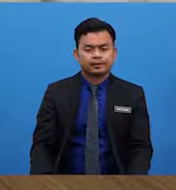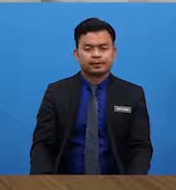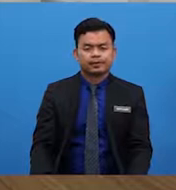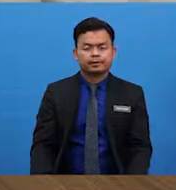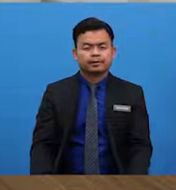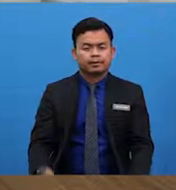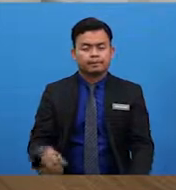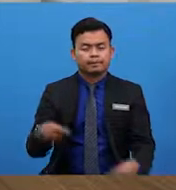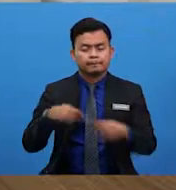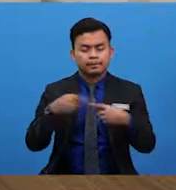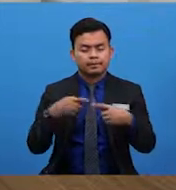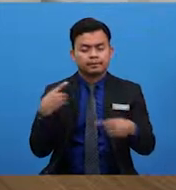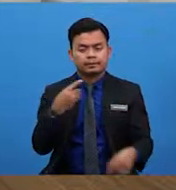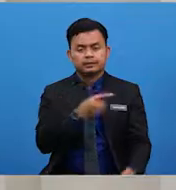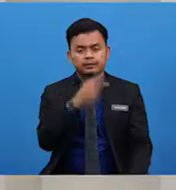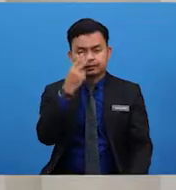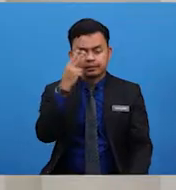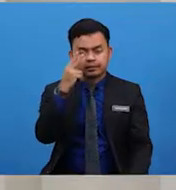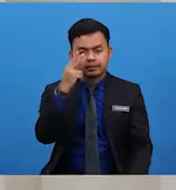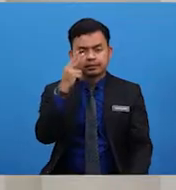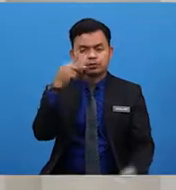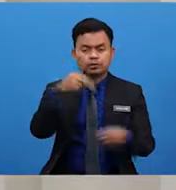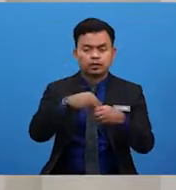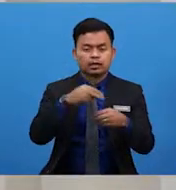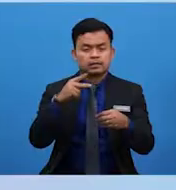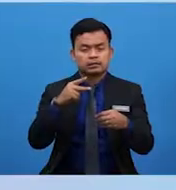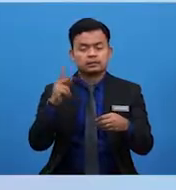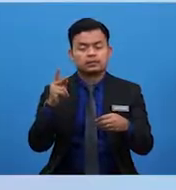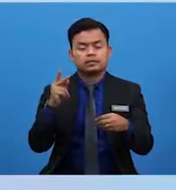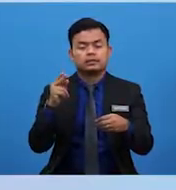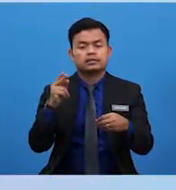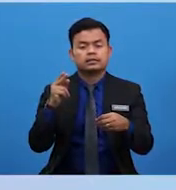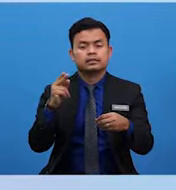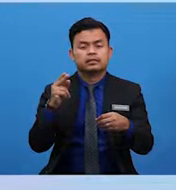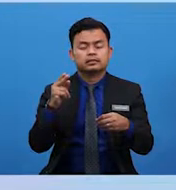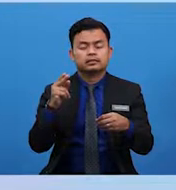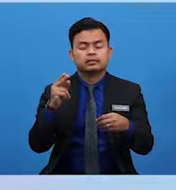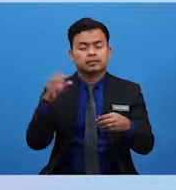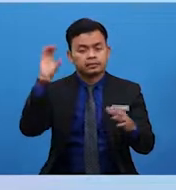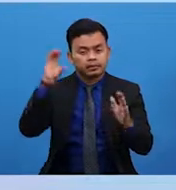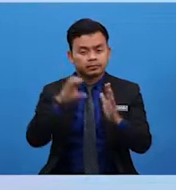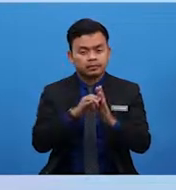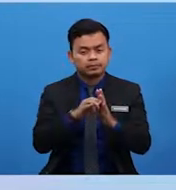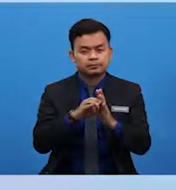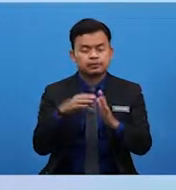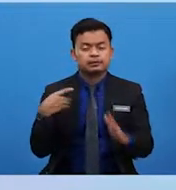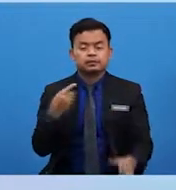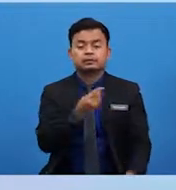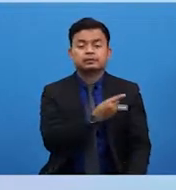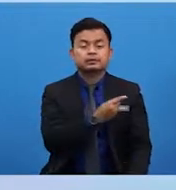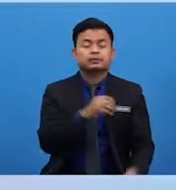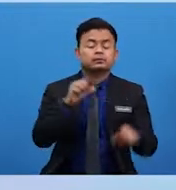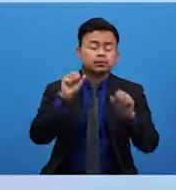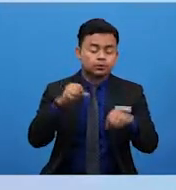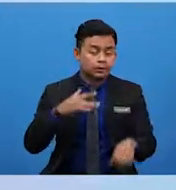karya itu kalau misalnya coto nampak macam lukisan karya itu budak sedang menangis jadi kita saya boleh dapat